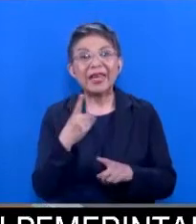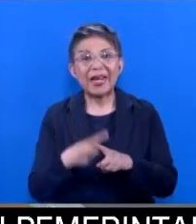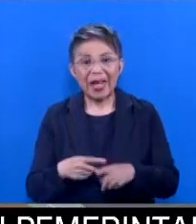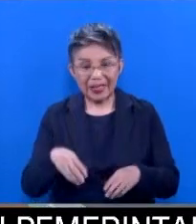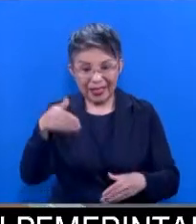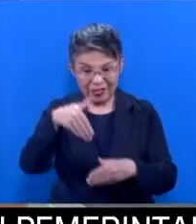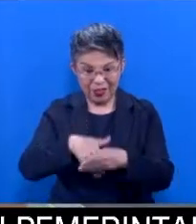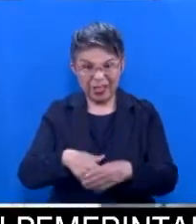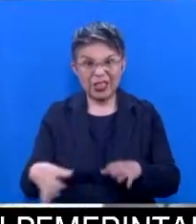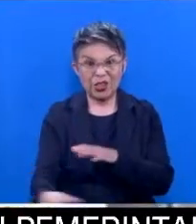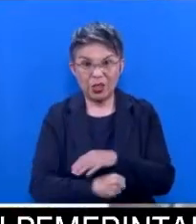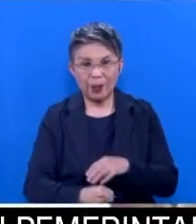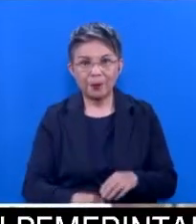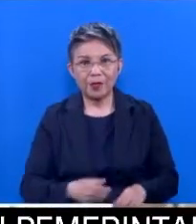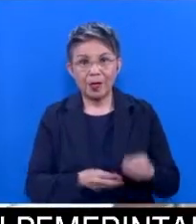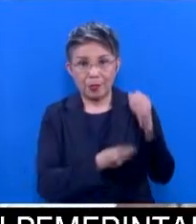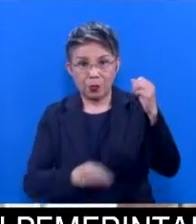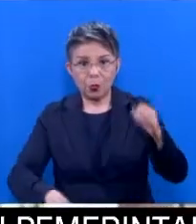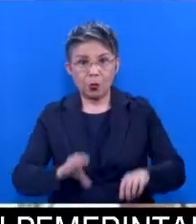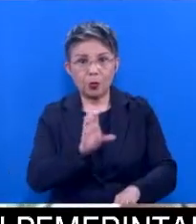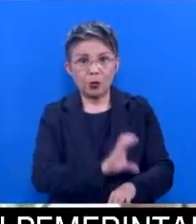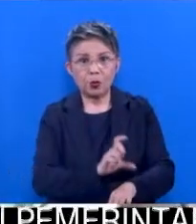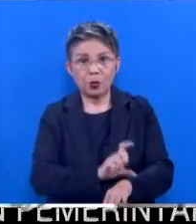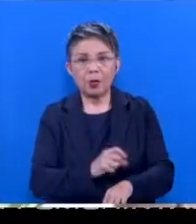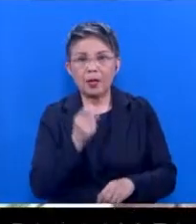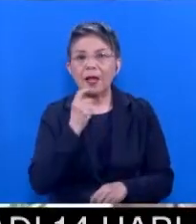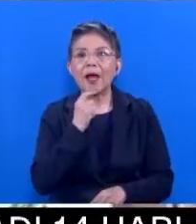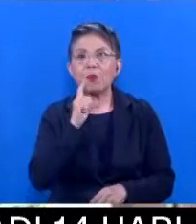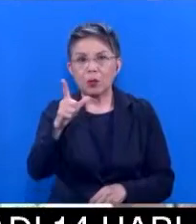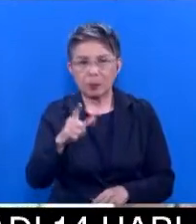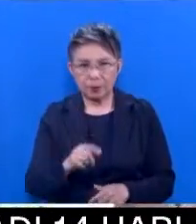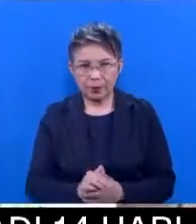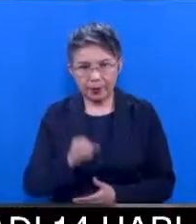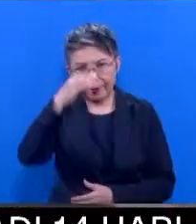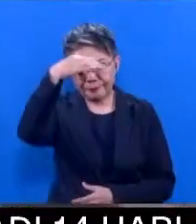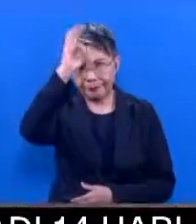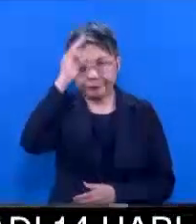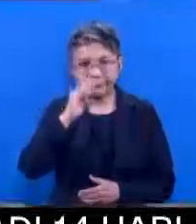dicuri, pihak pengurus Masjid Al-Amal akhirnya melaporkan peristiwa tersebut ke pihak kepolisian.